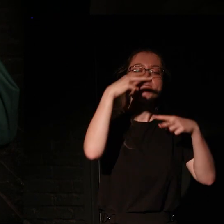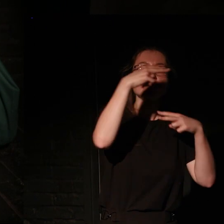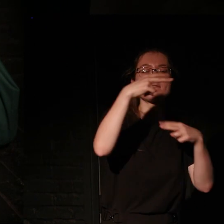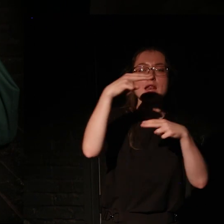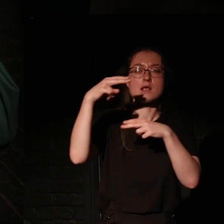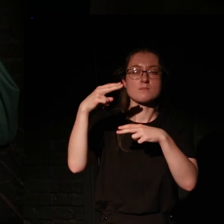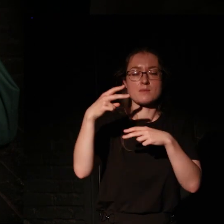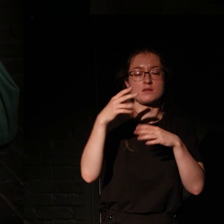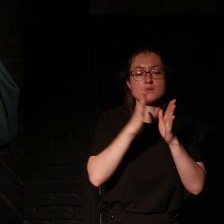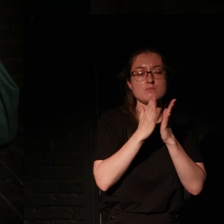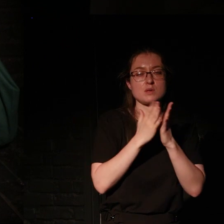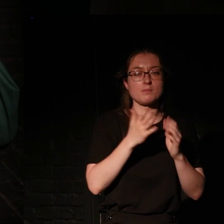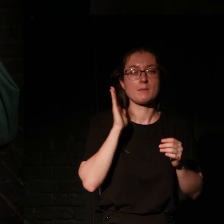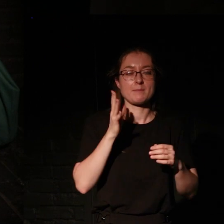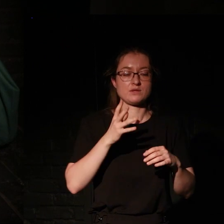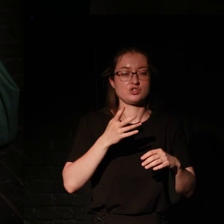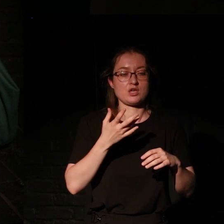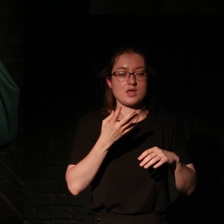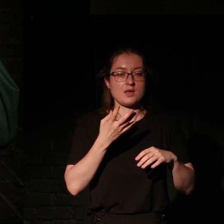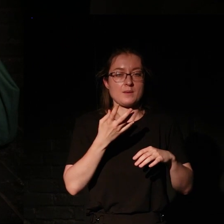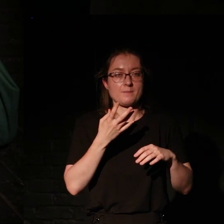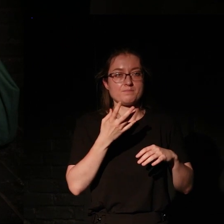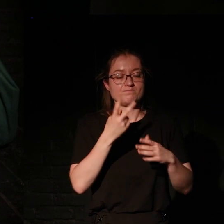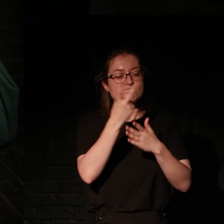także w dzisiejszych czasach